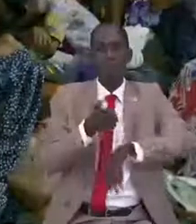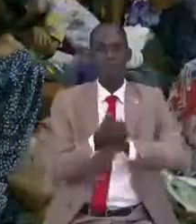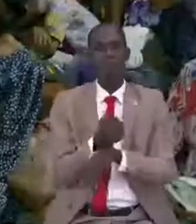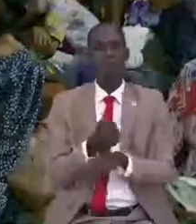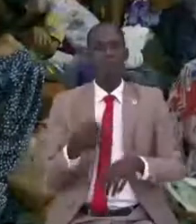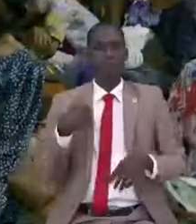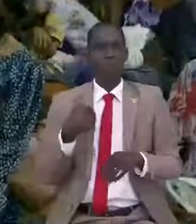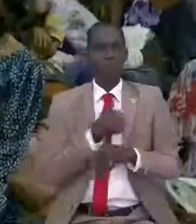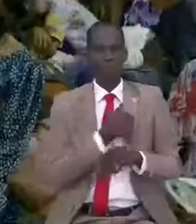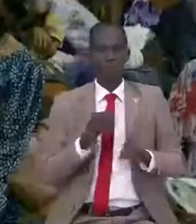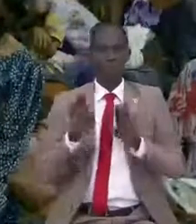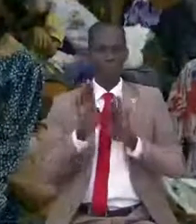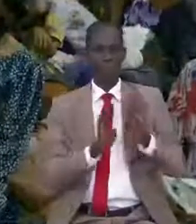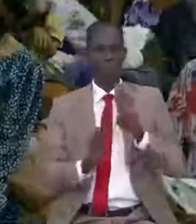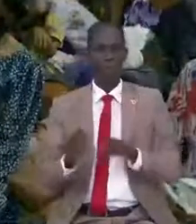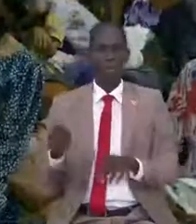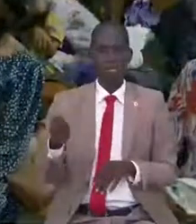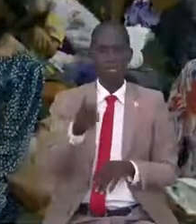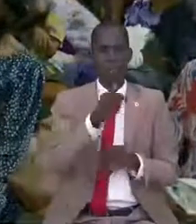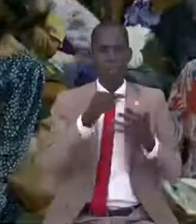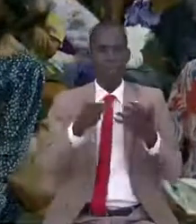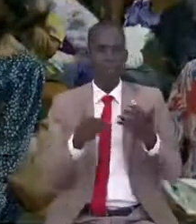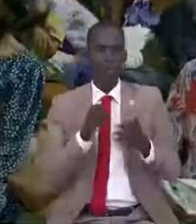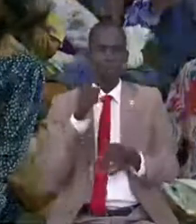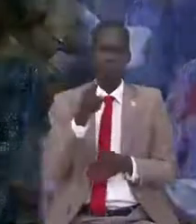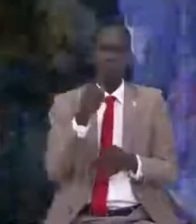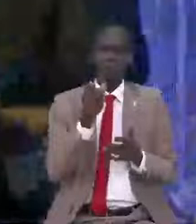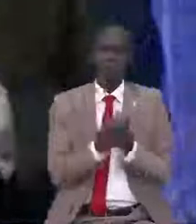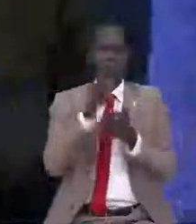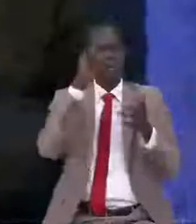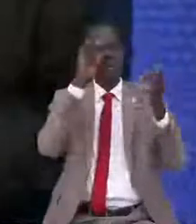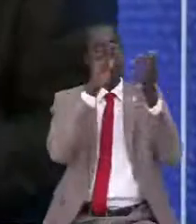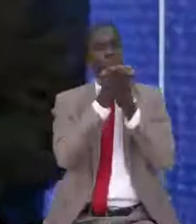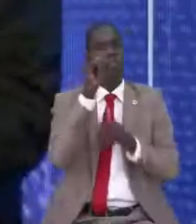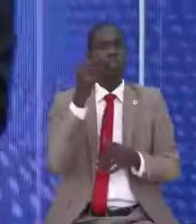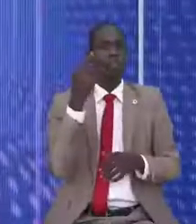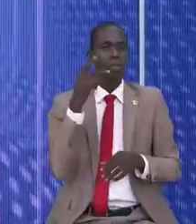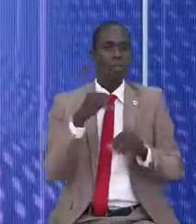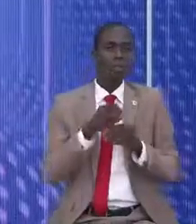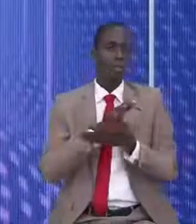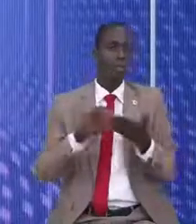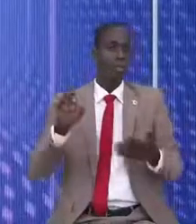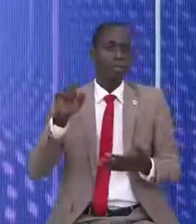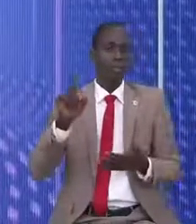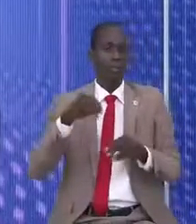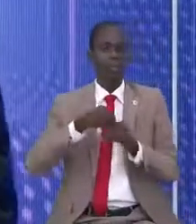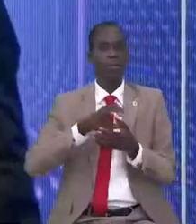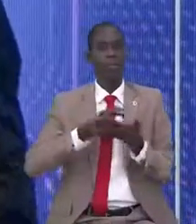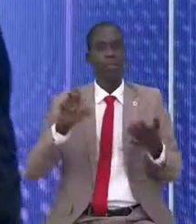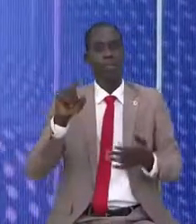c'est dit que vous voyez, vous qui croyez une conduite sainte, juste